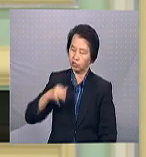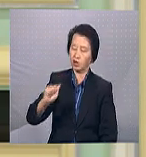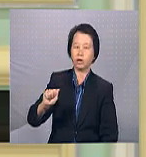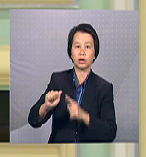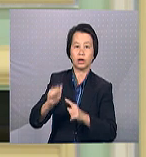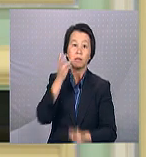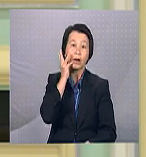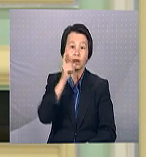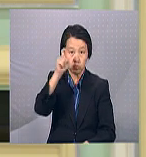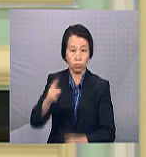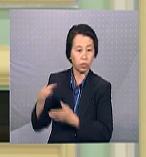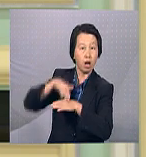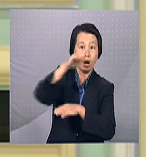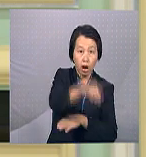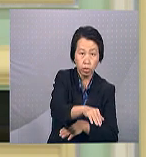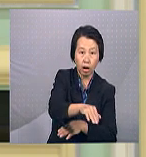Baja padi diperlukan, baja